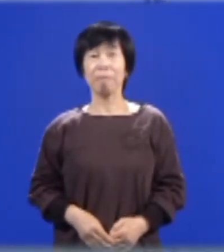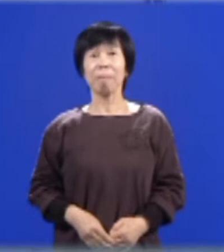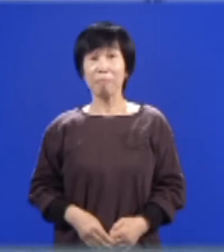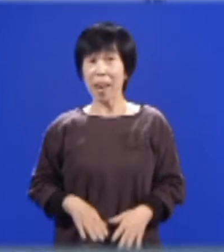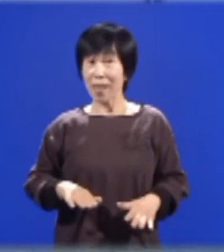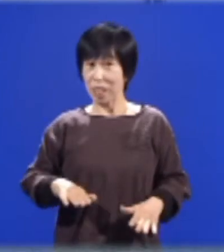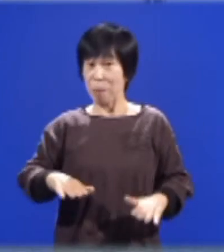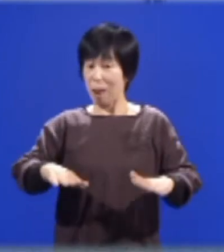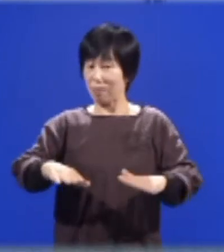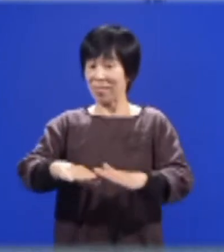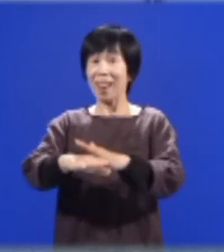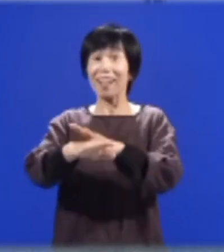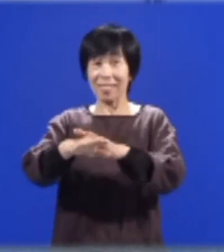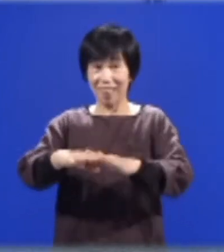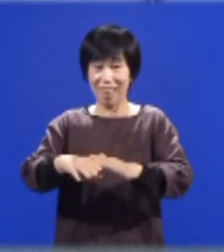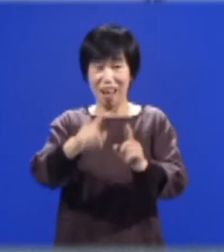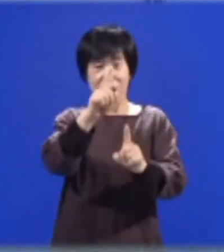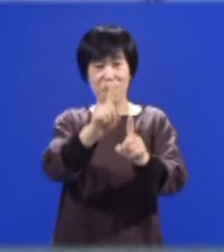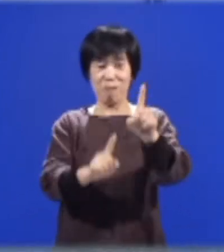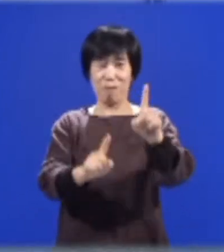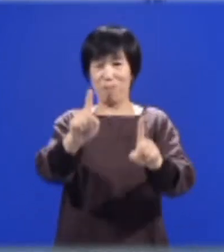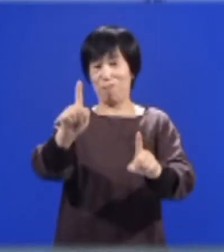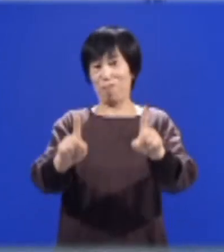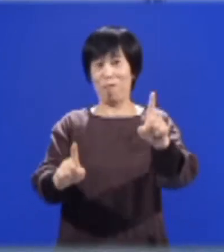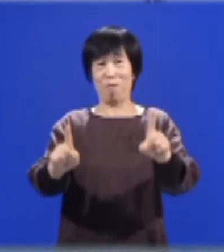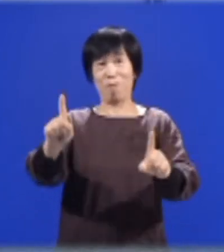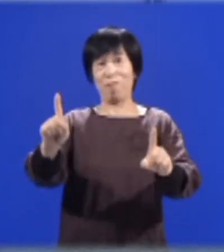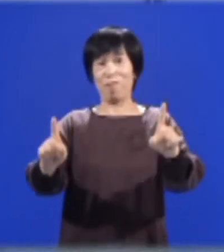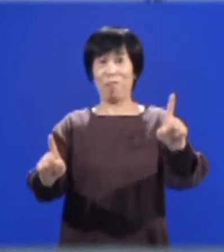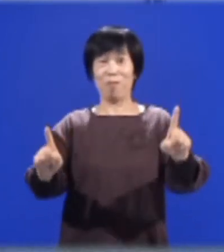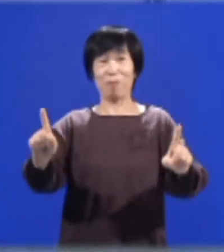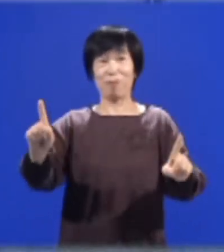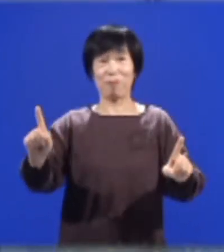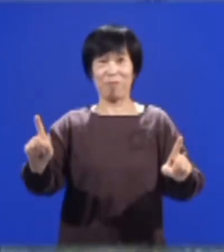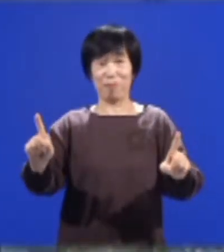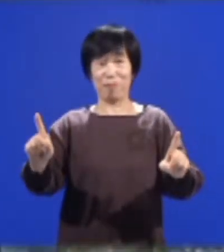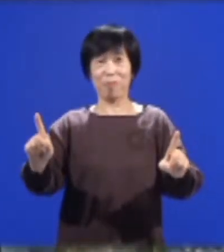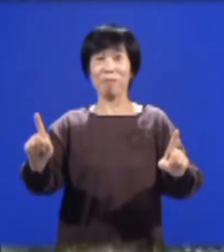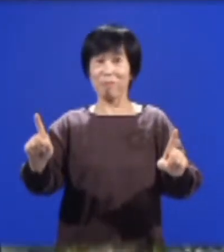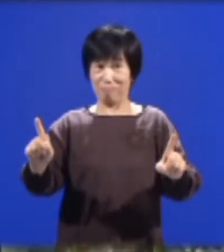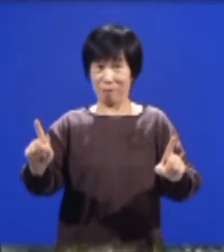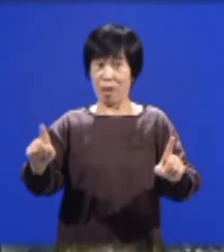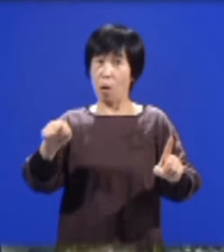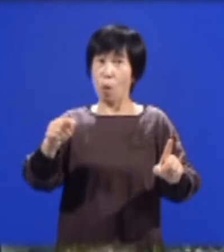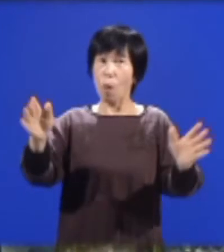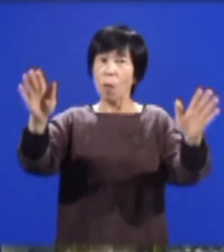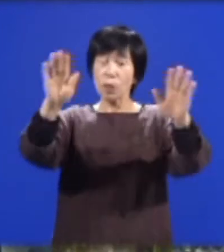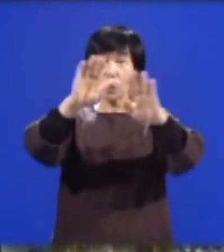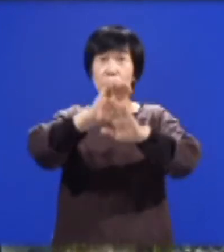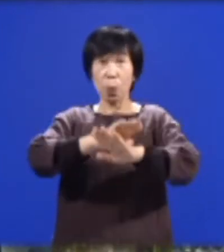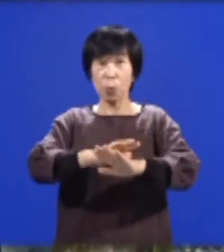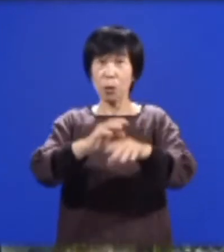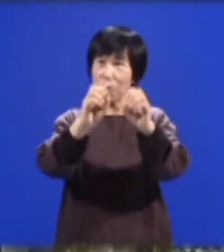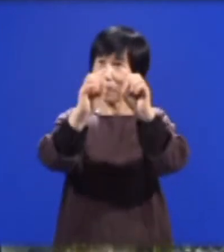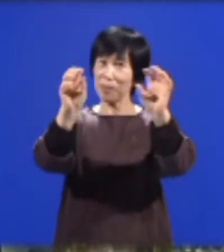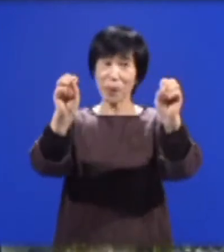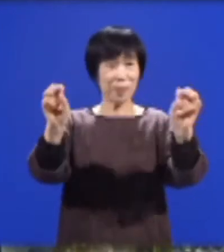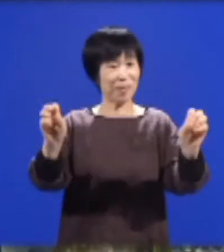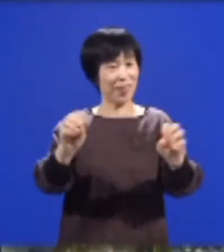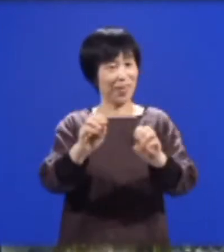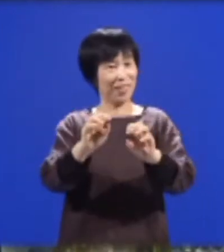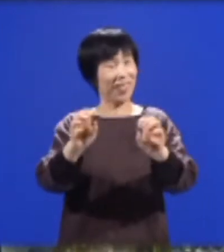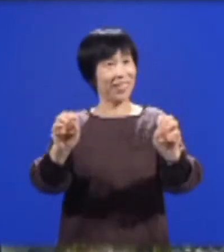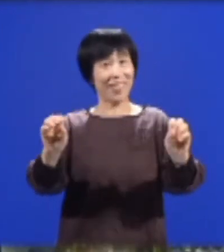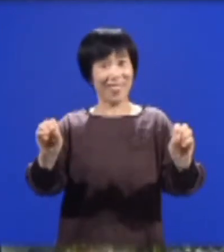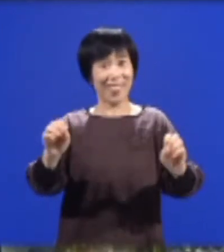今では海岸沿いに石油化学コンビナートが広がる塩浜地区。この工場群の夜景が四